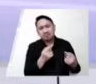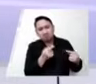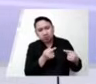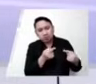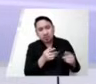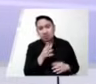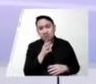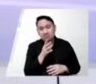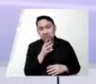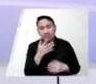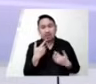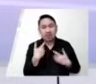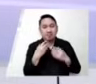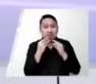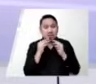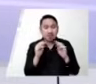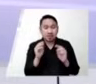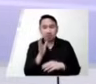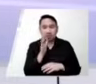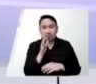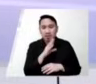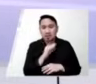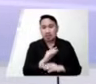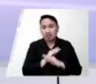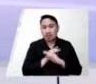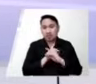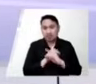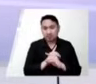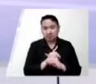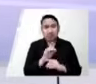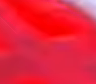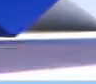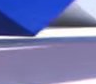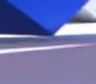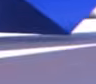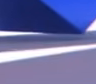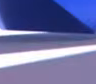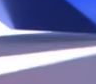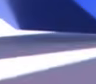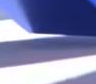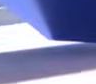sa Ina Sabay pagtatanggol sa nob nakatutok si